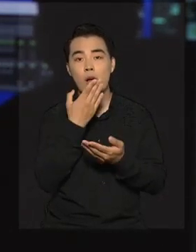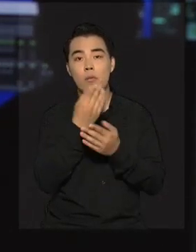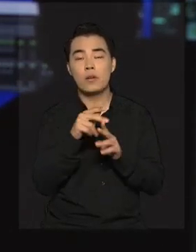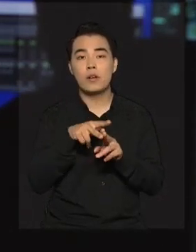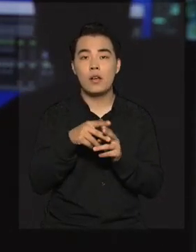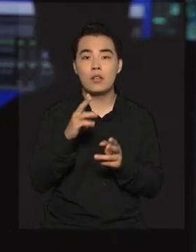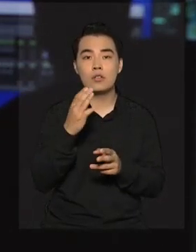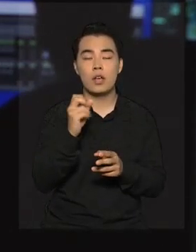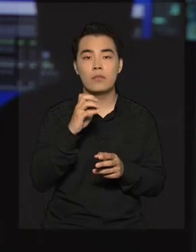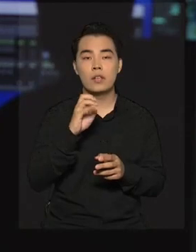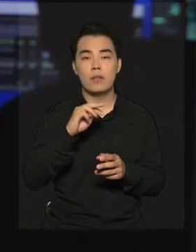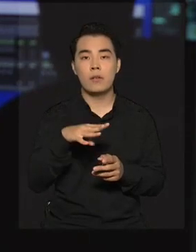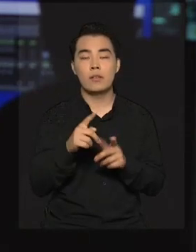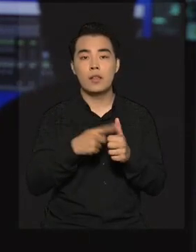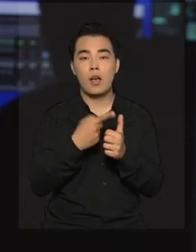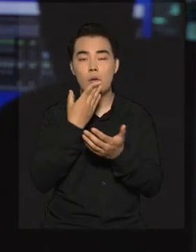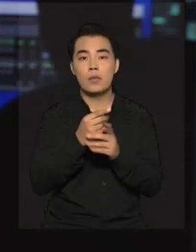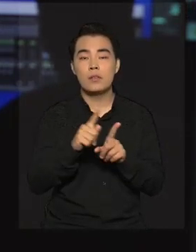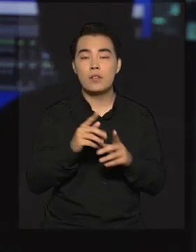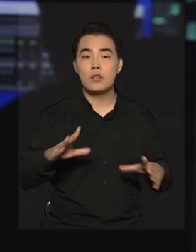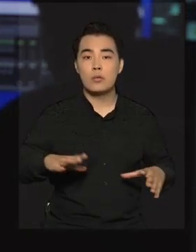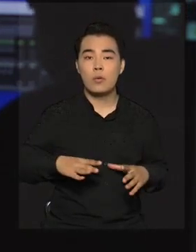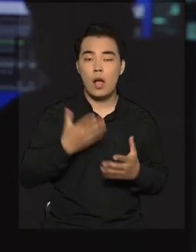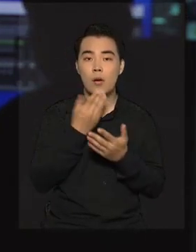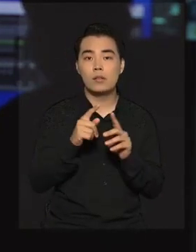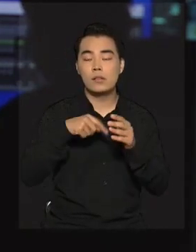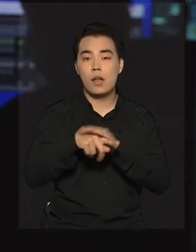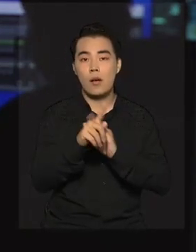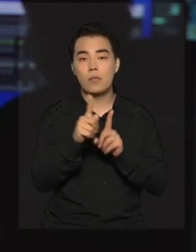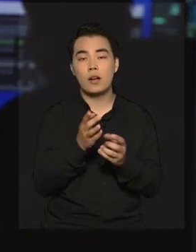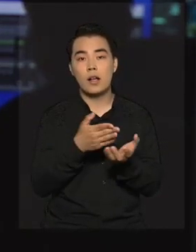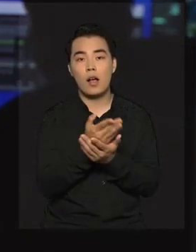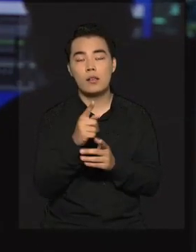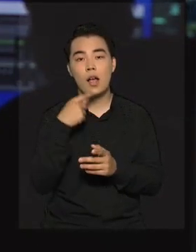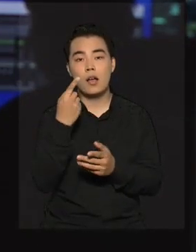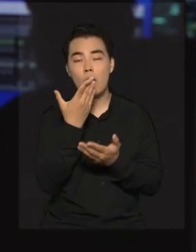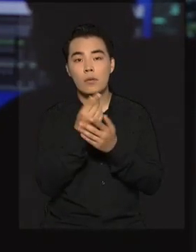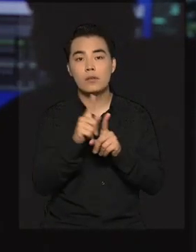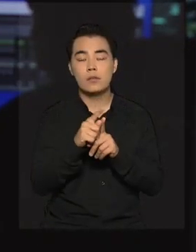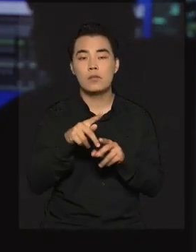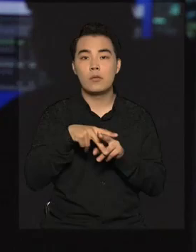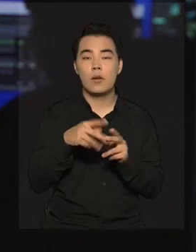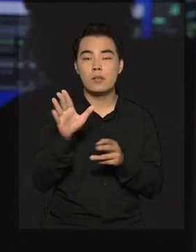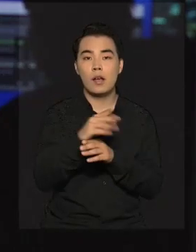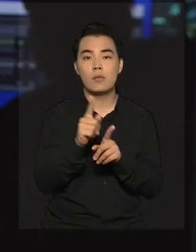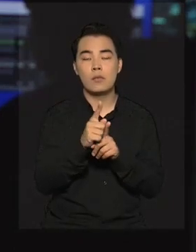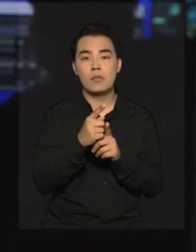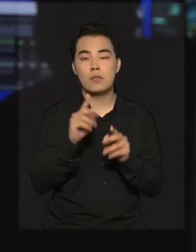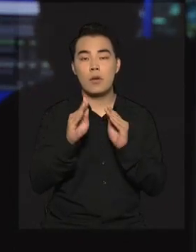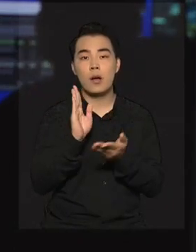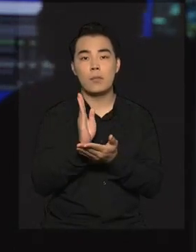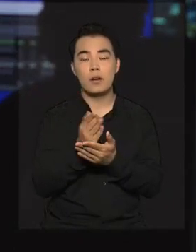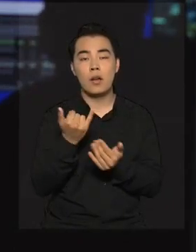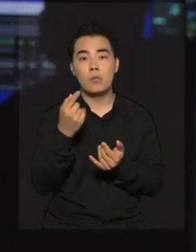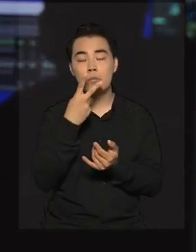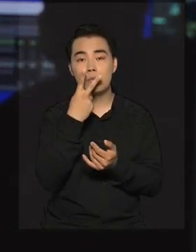Қалдан Шәмшиев. Аттың ауыздығымен алысқан ақсақал балыққа ау салып, азулы аңға қақпан құрумен де айналысады екен. Бір